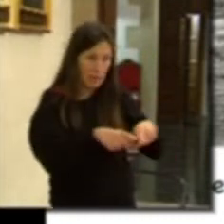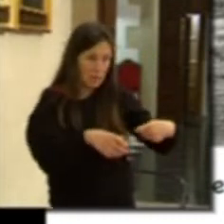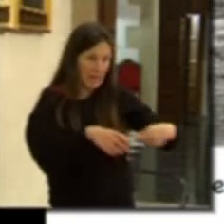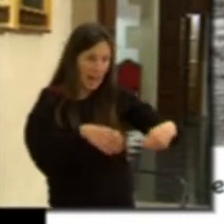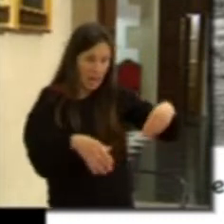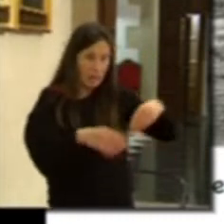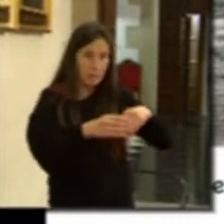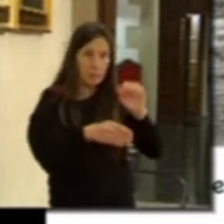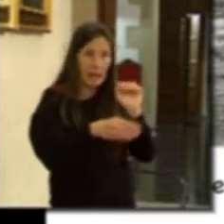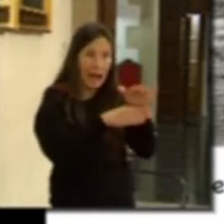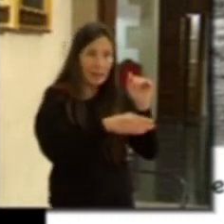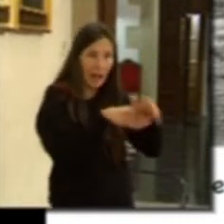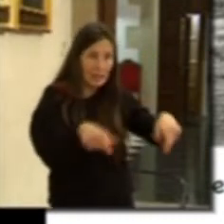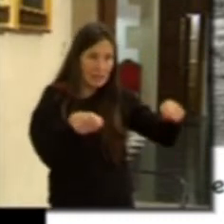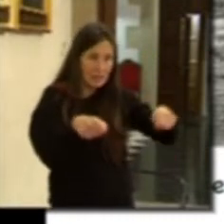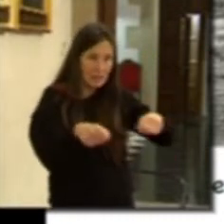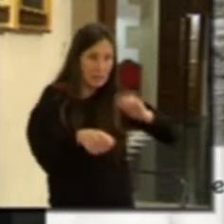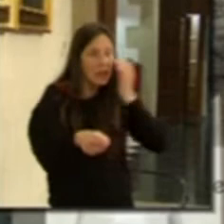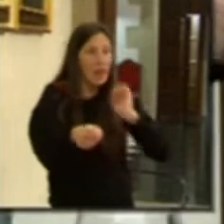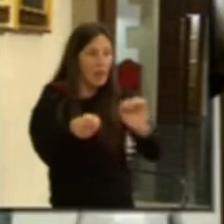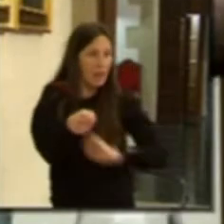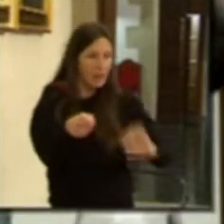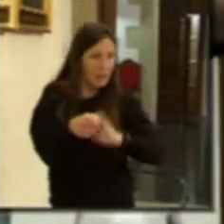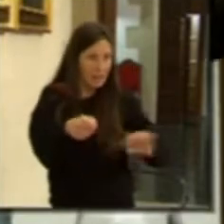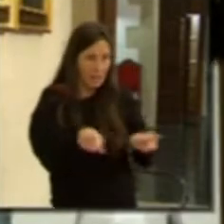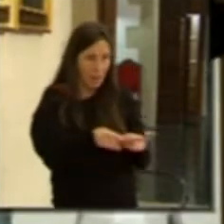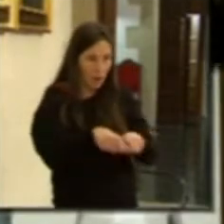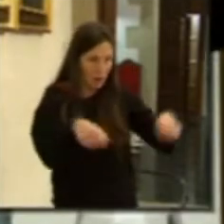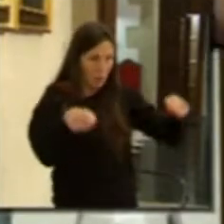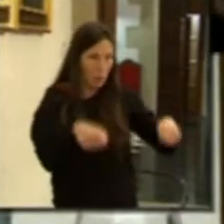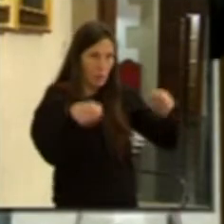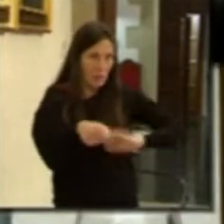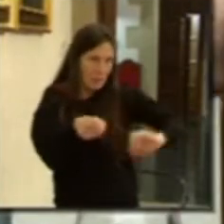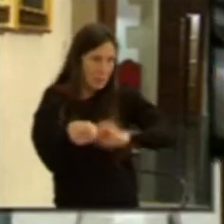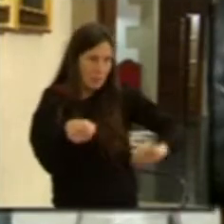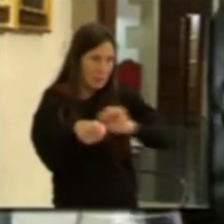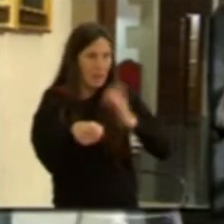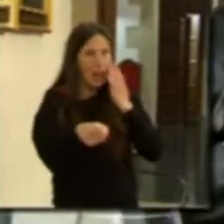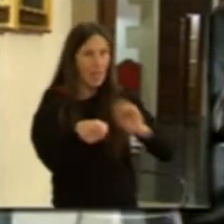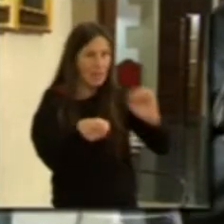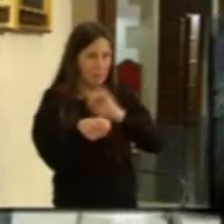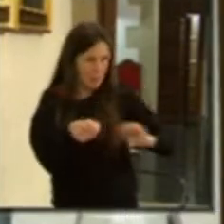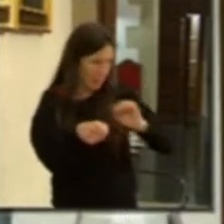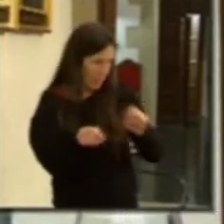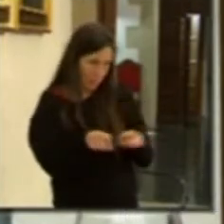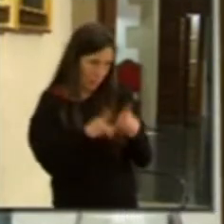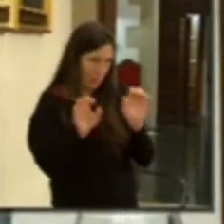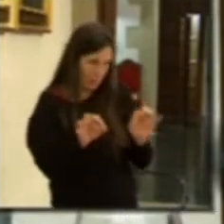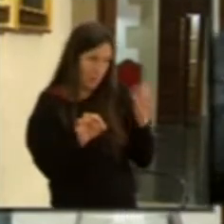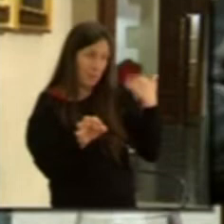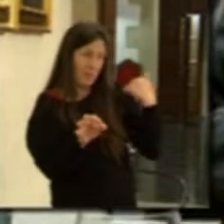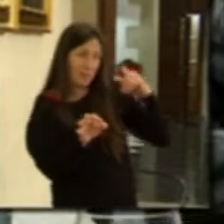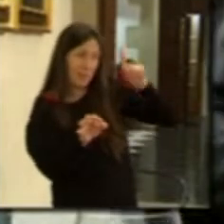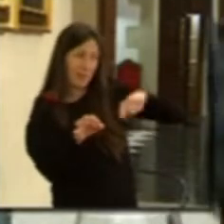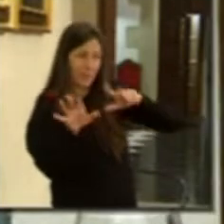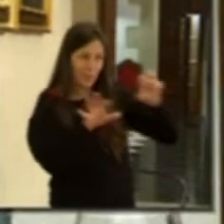sé si recordeu fa uns mesos com també desinfectàvem les bosses, per dir si aconseguim que el virus no ens afecti. Estem parlant del segle XIX,